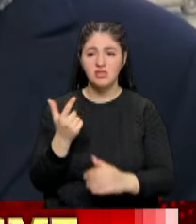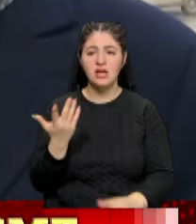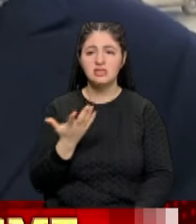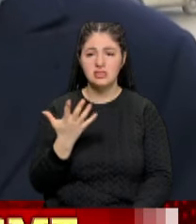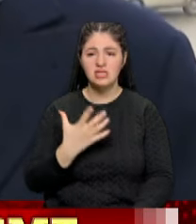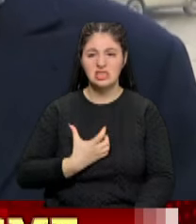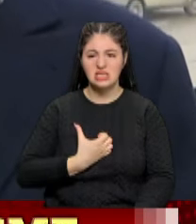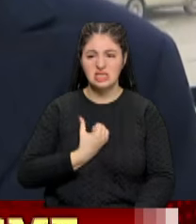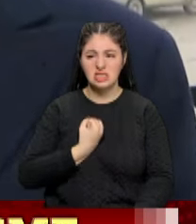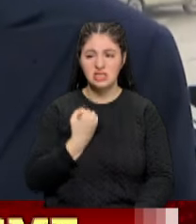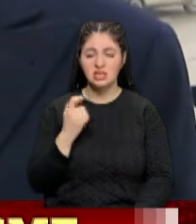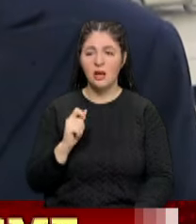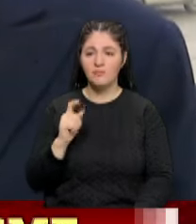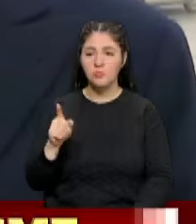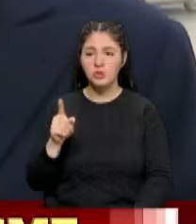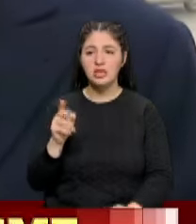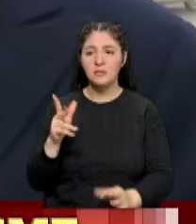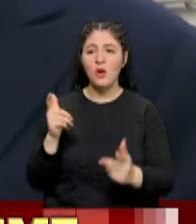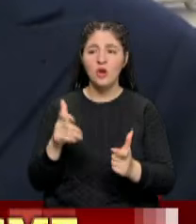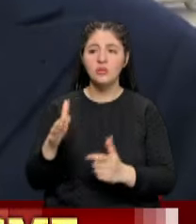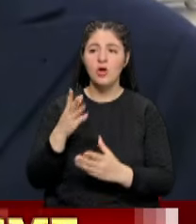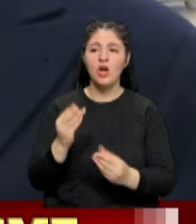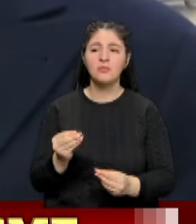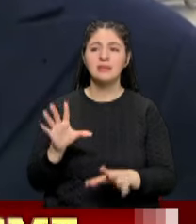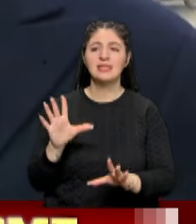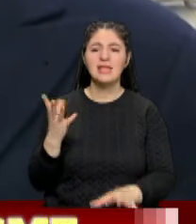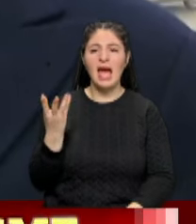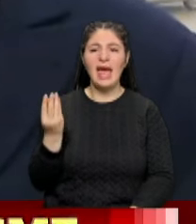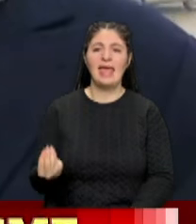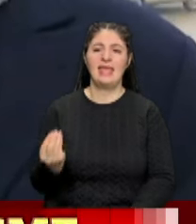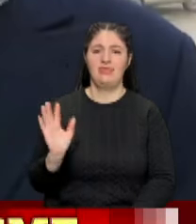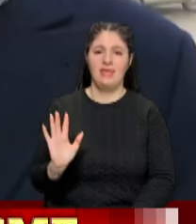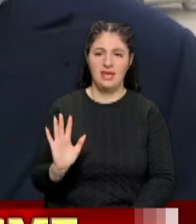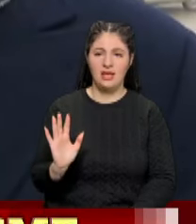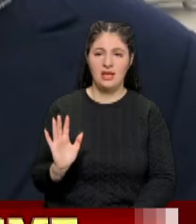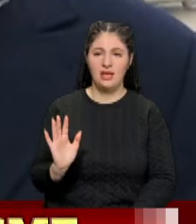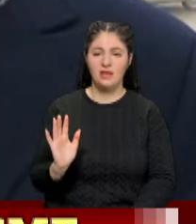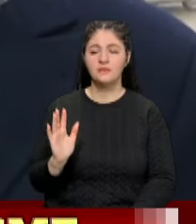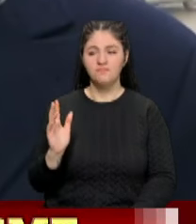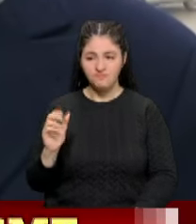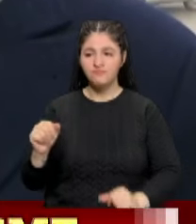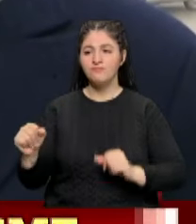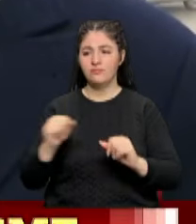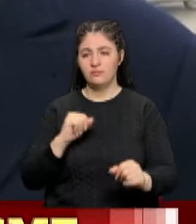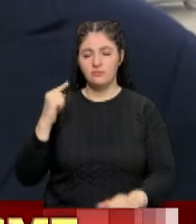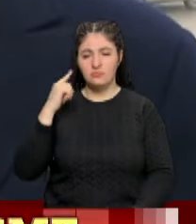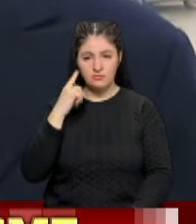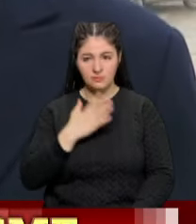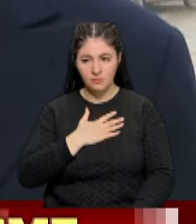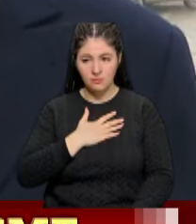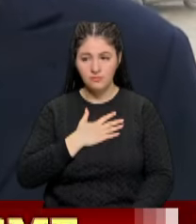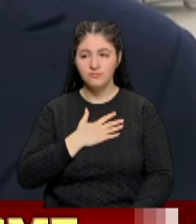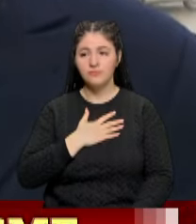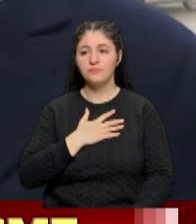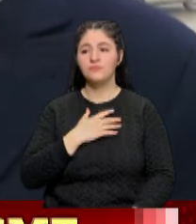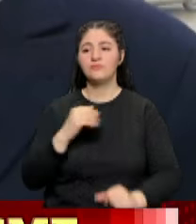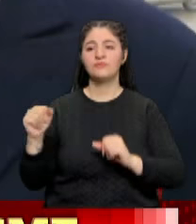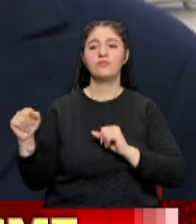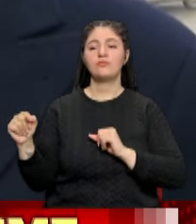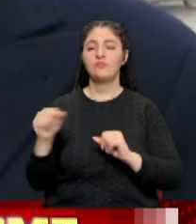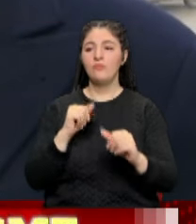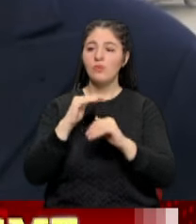daha gerginleştirdi. Sanki bu tür ortamlarda olmasaydı daha iyiydi. Tepkileri duyuyoruz.